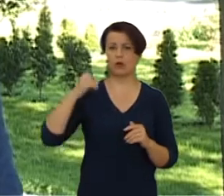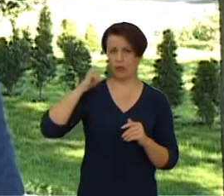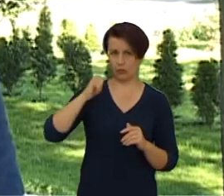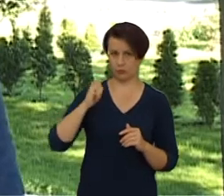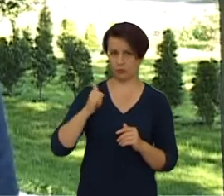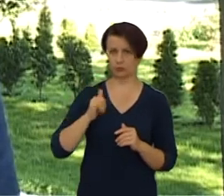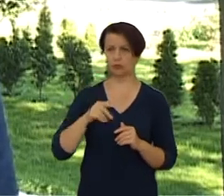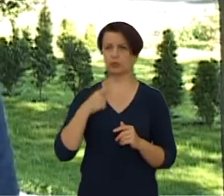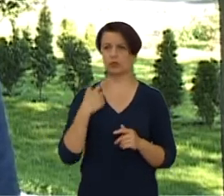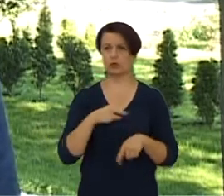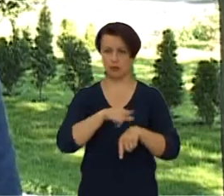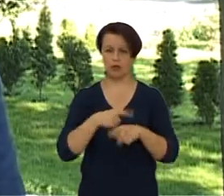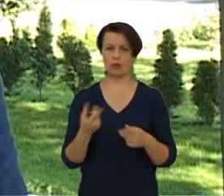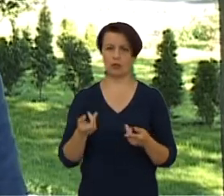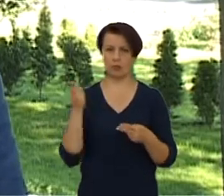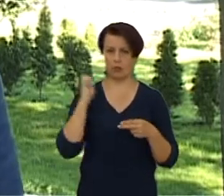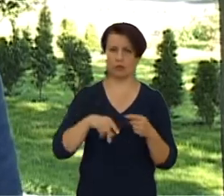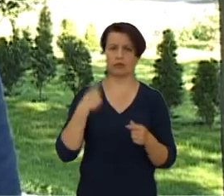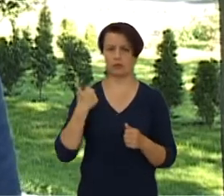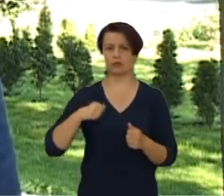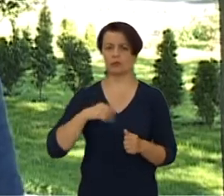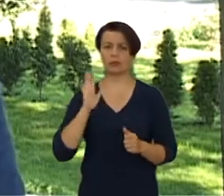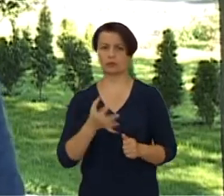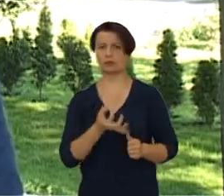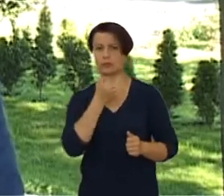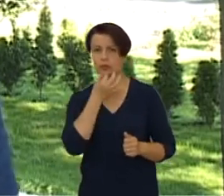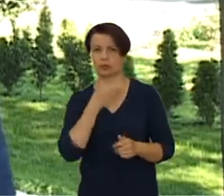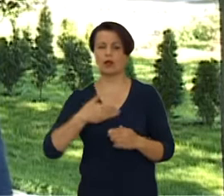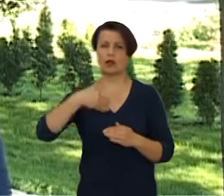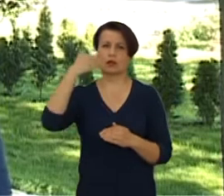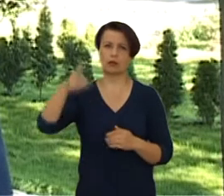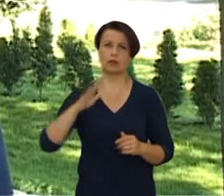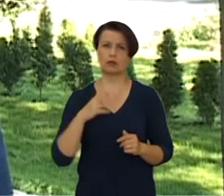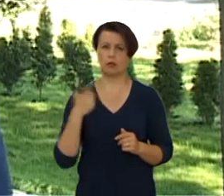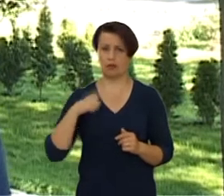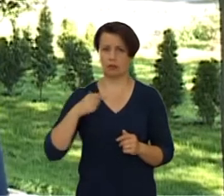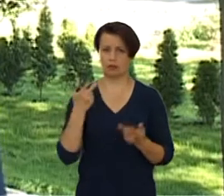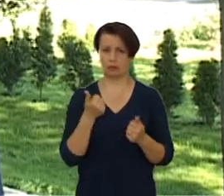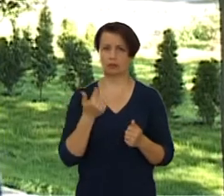kokybiški, laiku užbaigsim ir gyventojai bus patenkinti. Ateitie, aišku, laukia